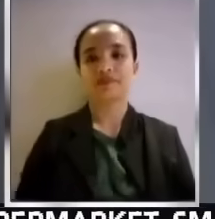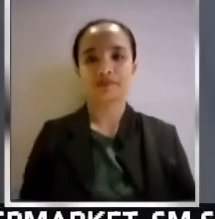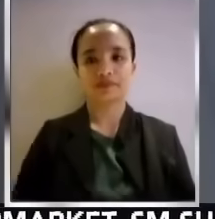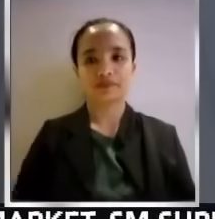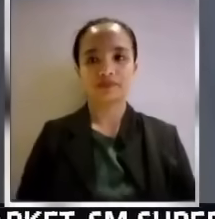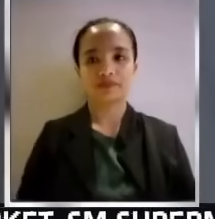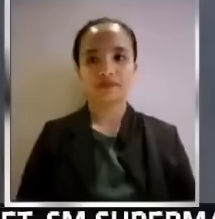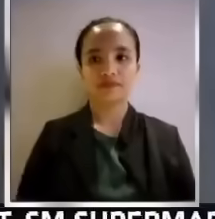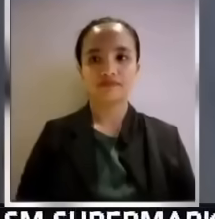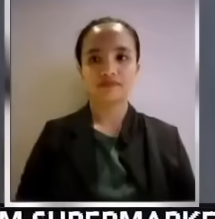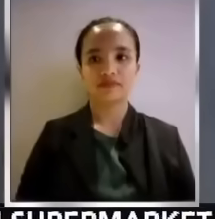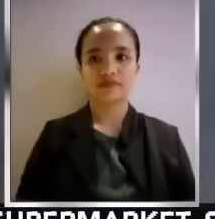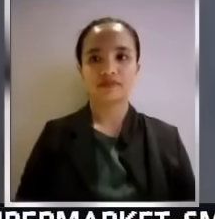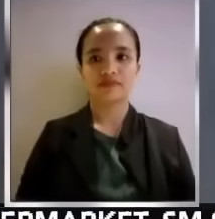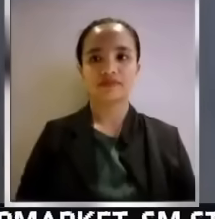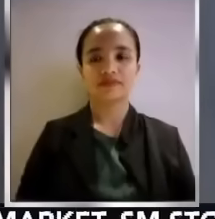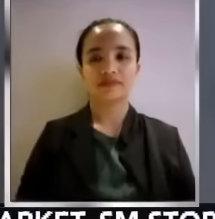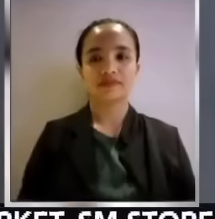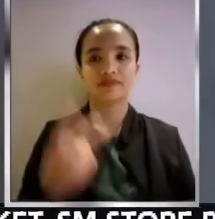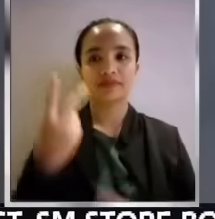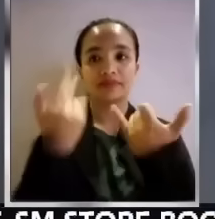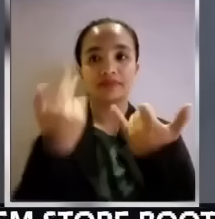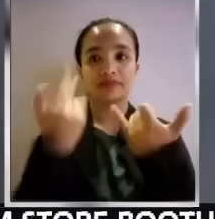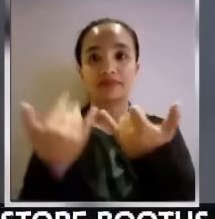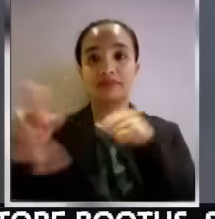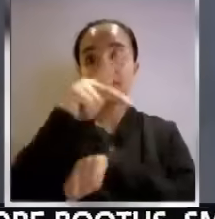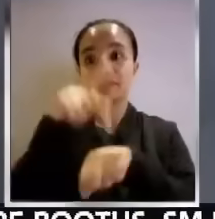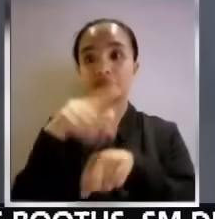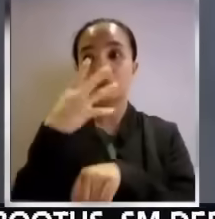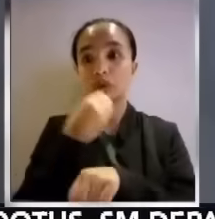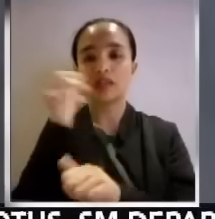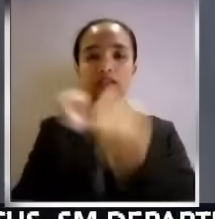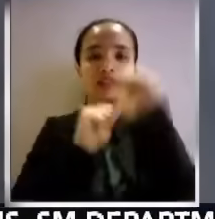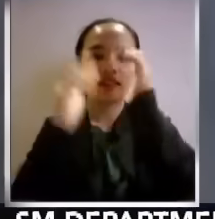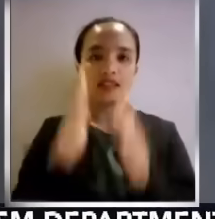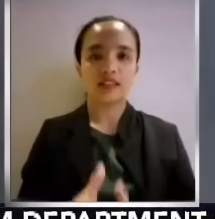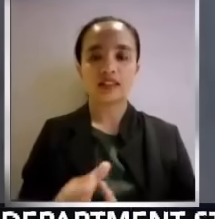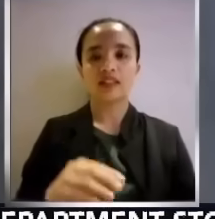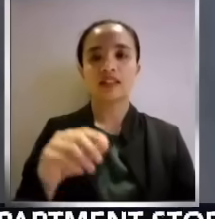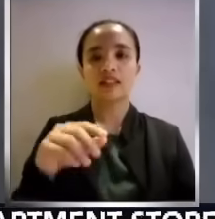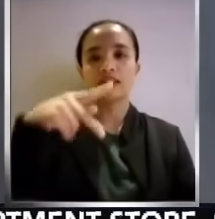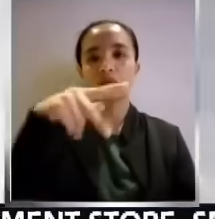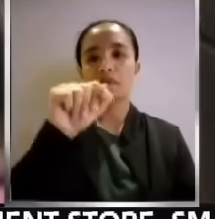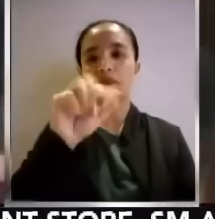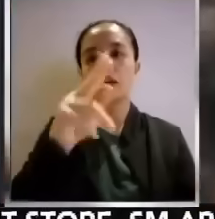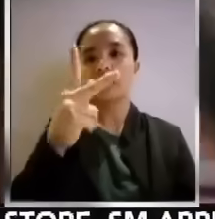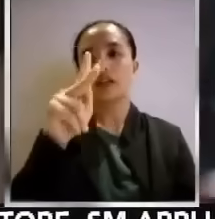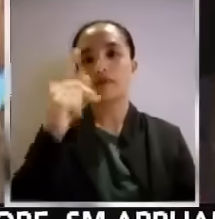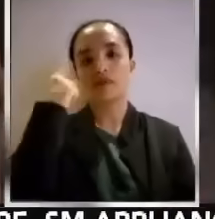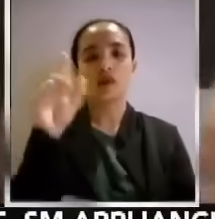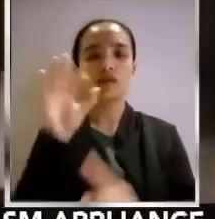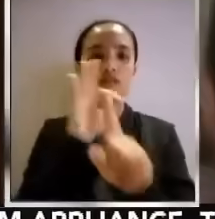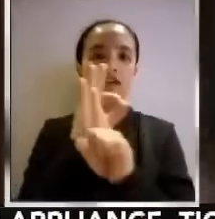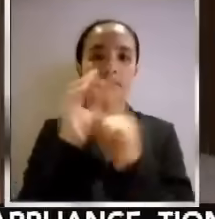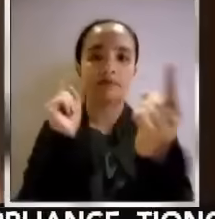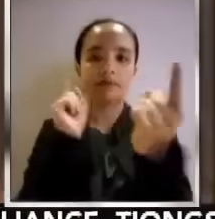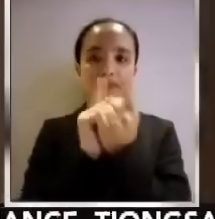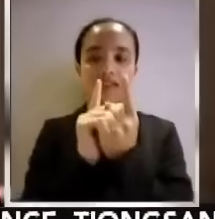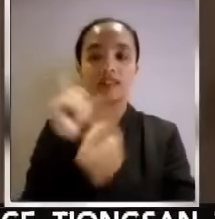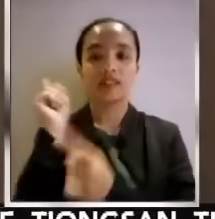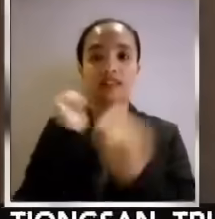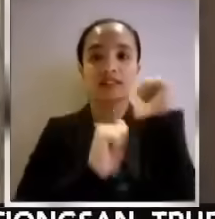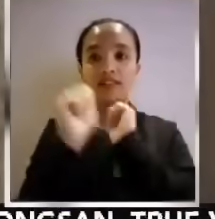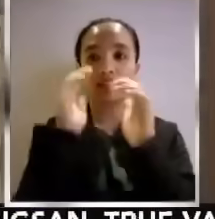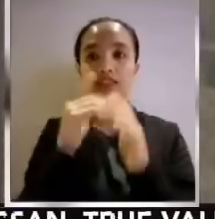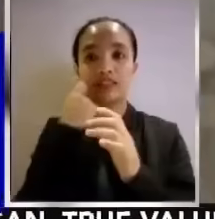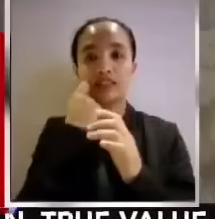Opa alert! Nasa bansa ngayon ang Korean superstar na si Park Seo-joon para sa isang fan meet. Sa pagharap niya sa media kanina, sinabi